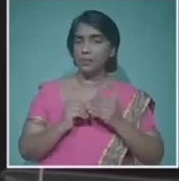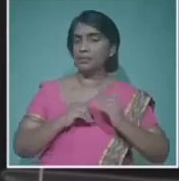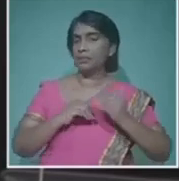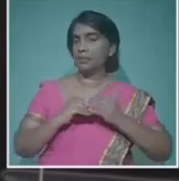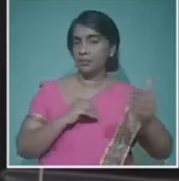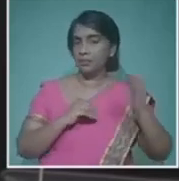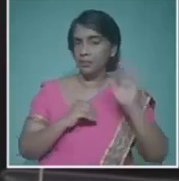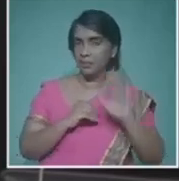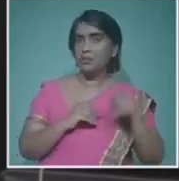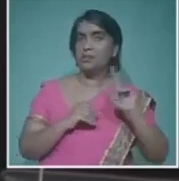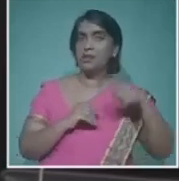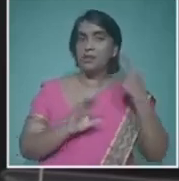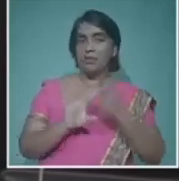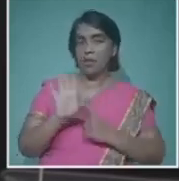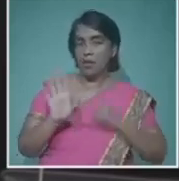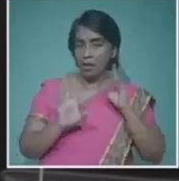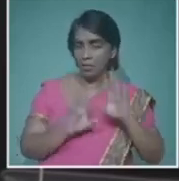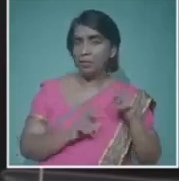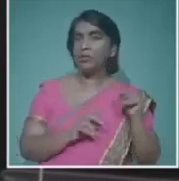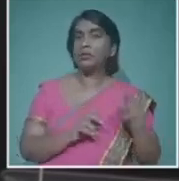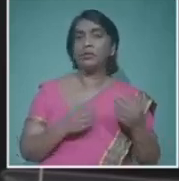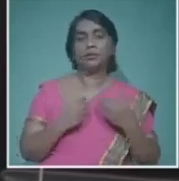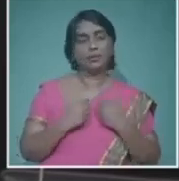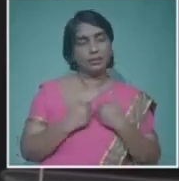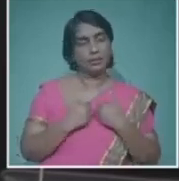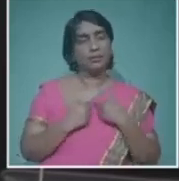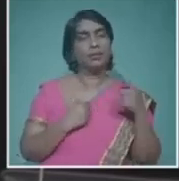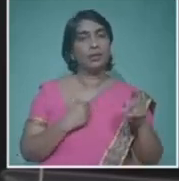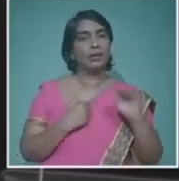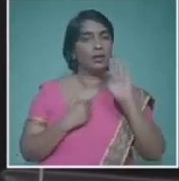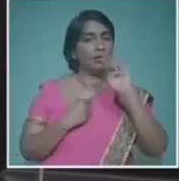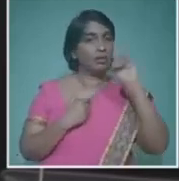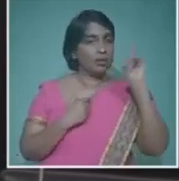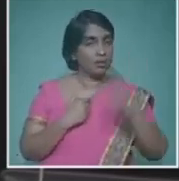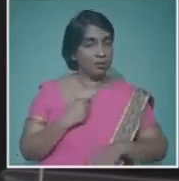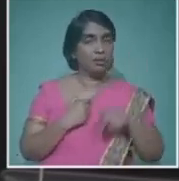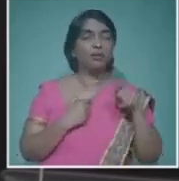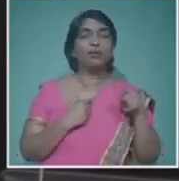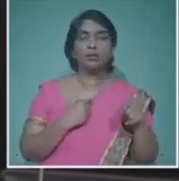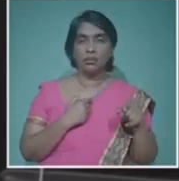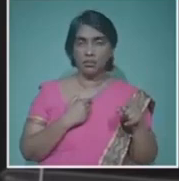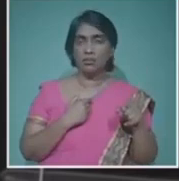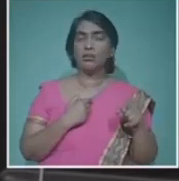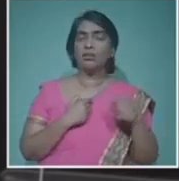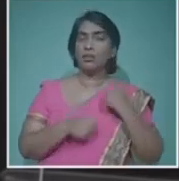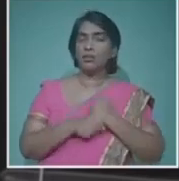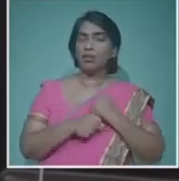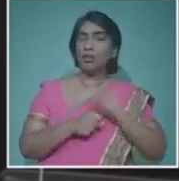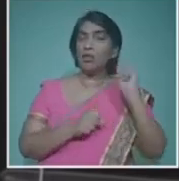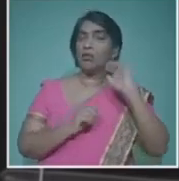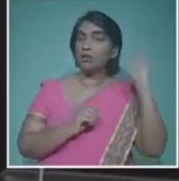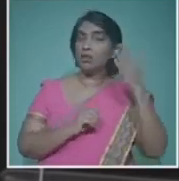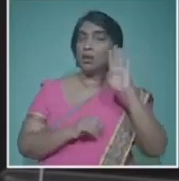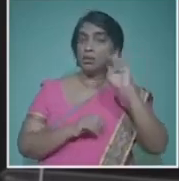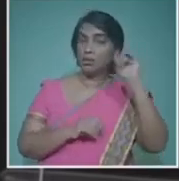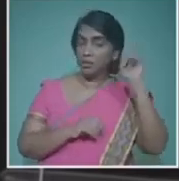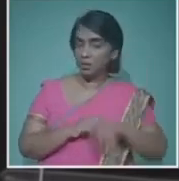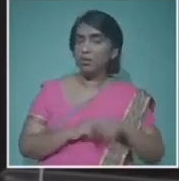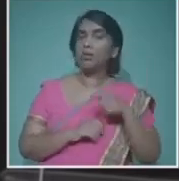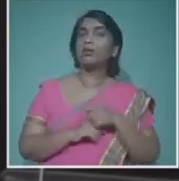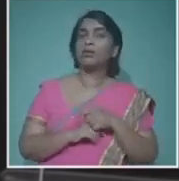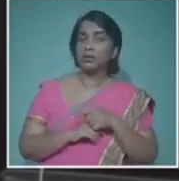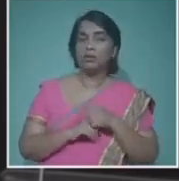වෙමින් පවතිනවා. ලබන වර්ෂයේ වෙනකොට අපි ඒක 40,000ක් දක්වා සියලුම රාජ්‍ය නිලධාරීන්ගේ 40,000කට